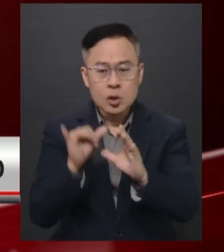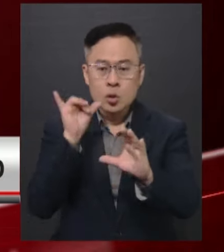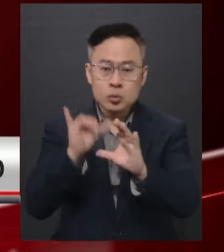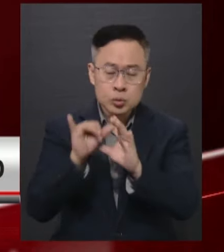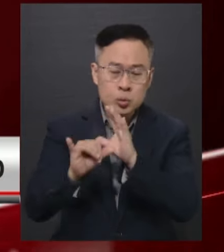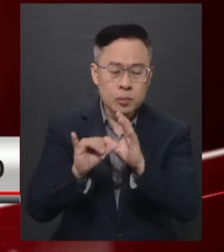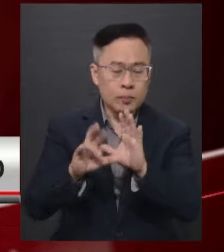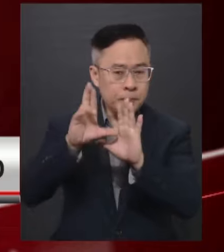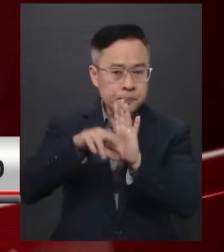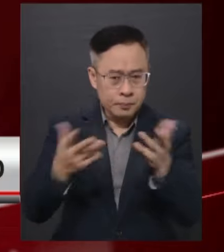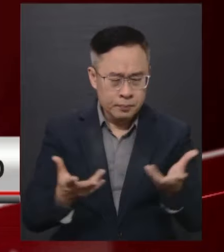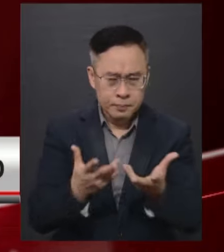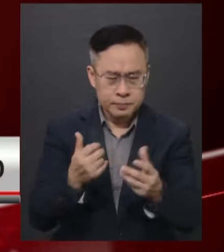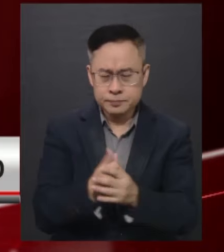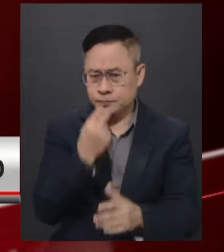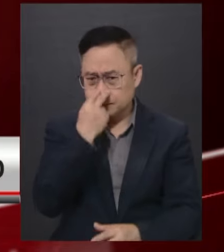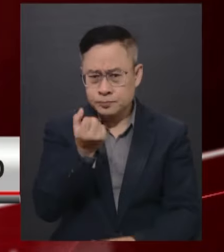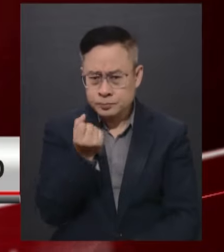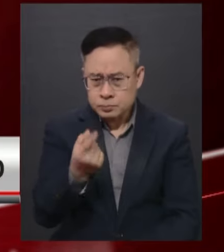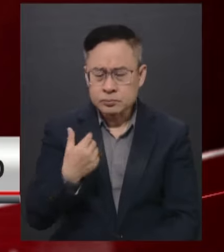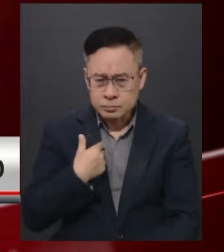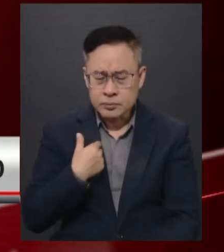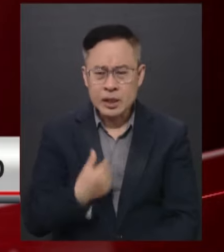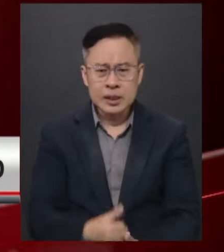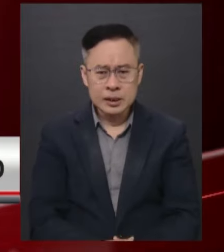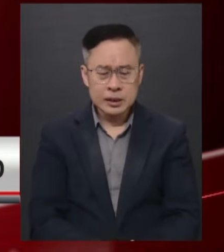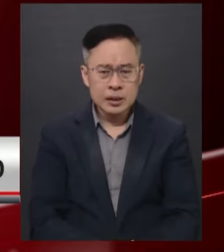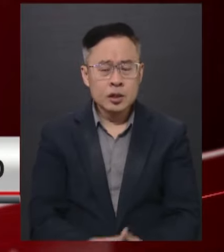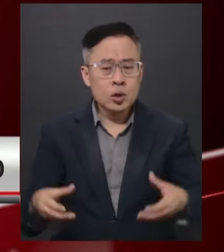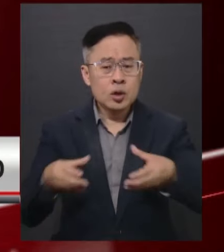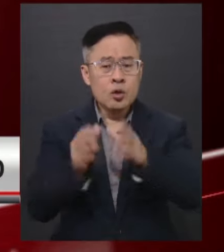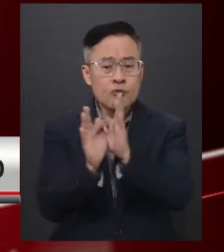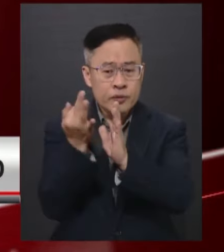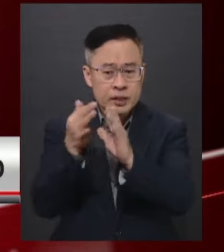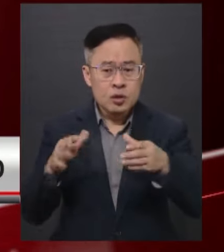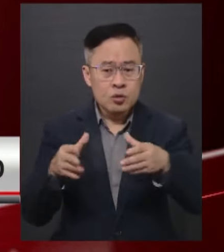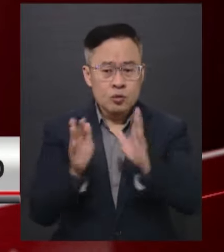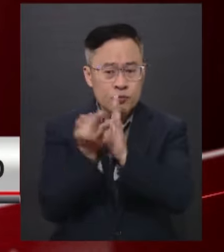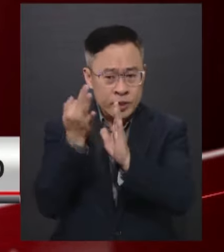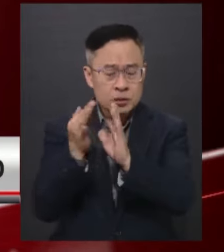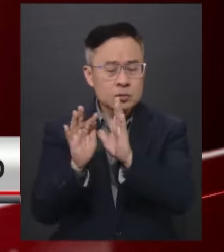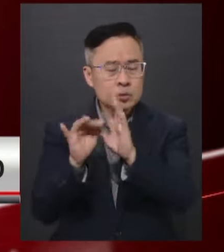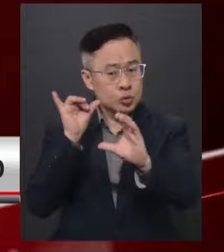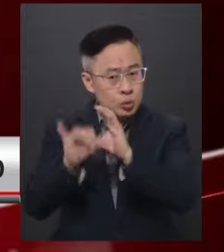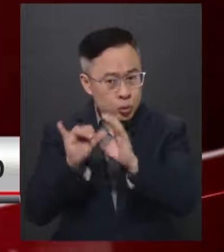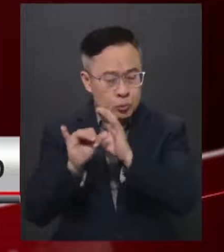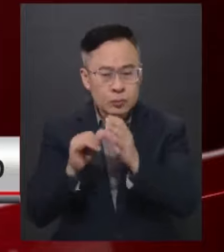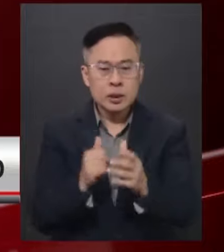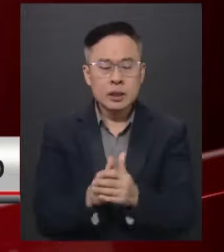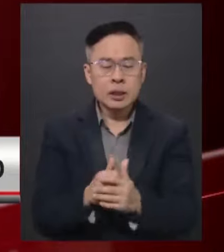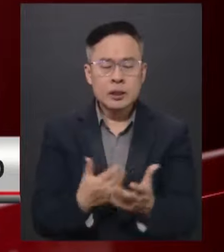19:30นสามารถดูออนไลน์ได้เลยทางช้างศึกเนี่ยก็มีการไลฟ์ผ่านทาง YouTubeด้วยเช่นเดียวกัน YouTubeFacebookค่ะ